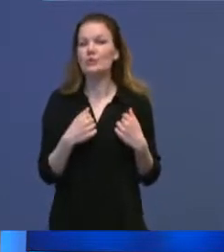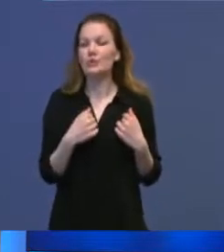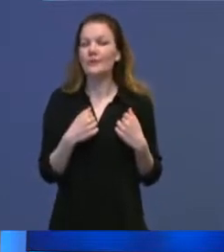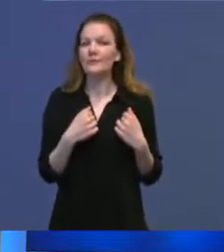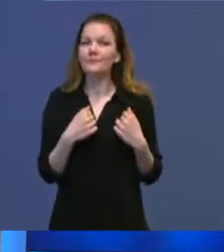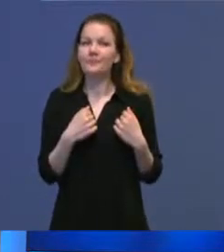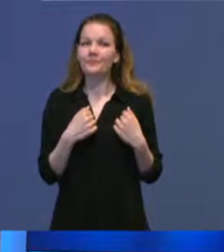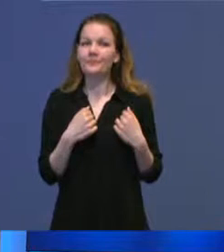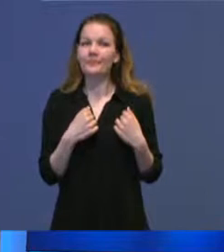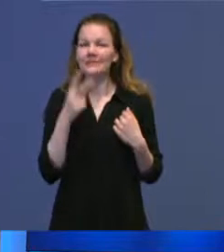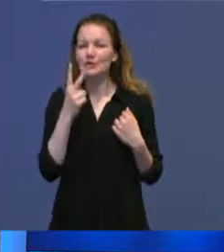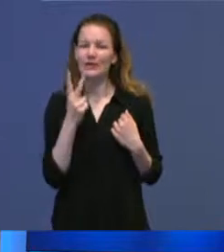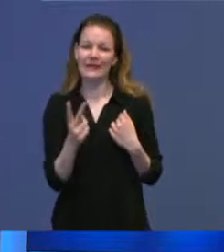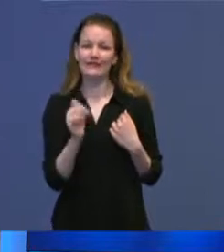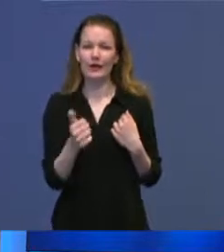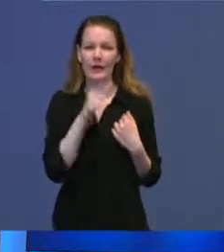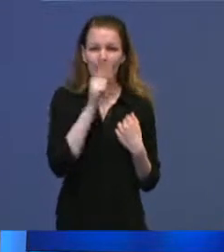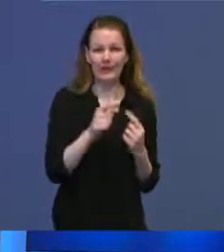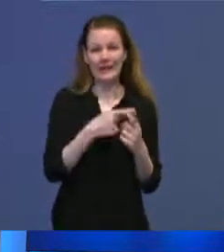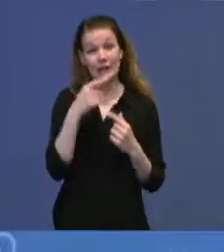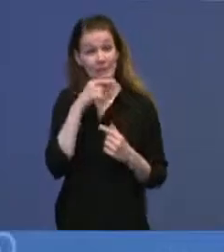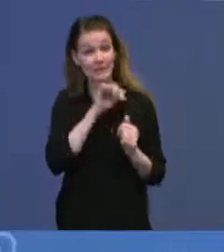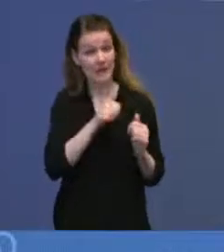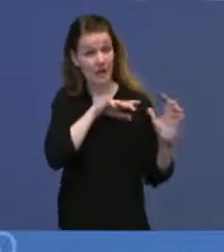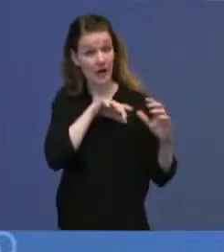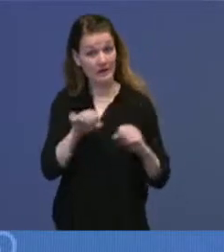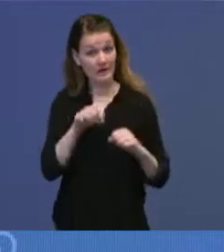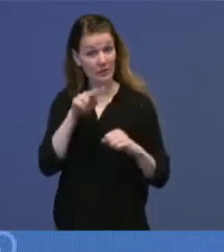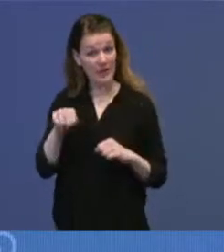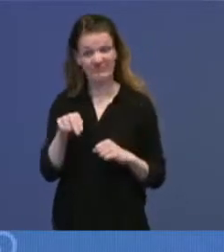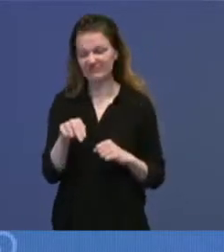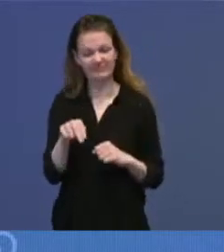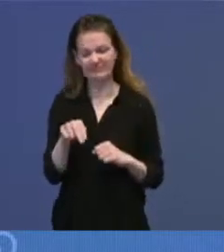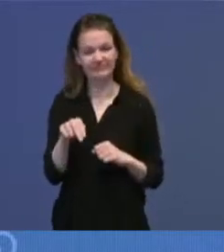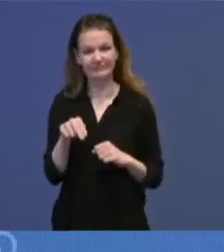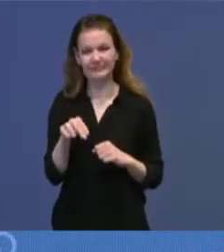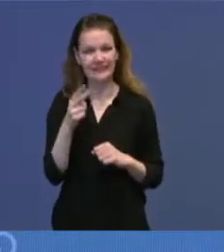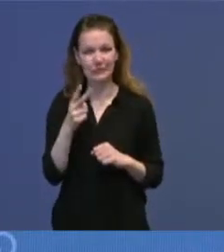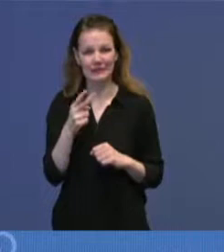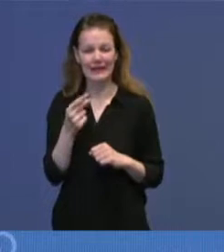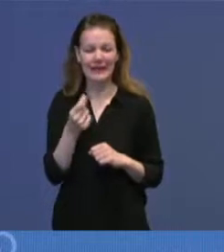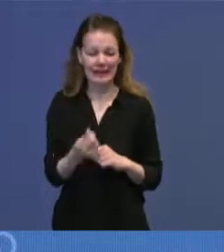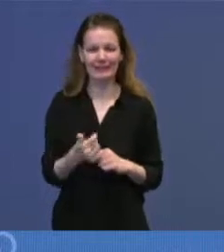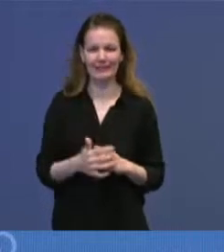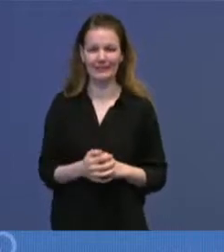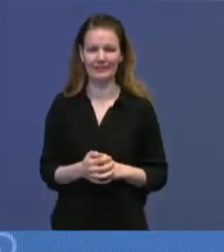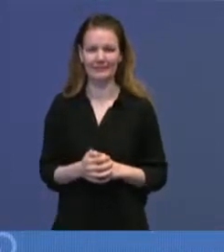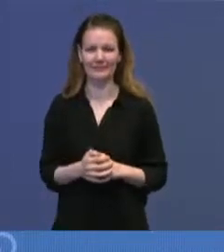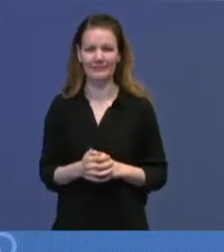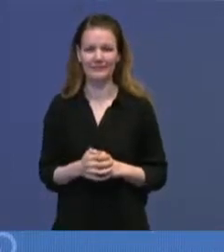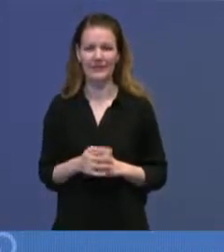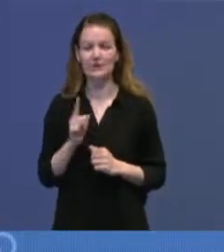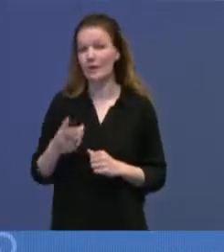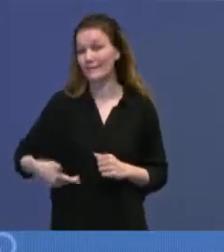sannsynligheten for at Russland eller Putin skal gå til et angrep mot Norge, den særdeles liten. Det ingen militær, det foreligger ikke noen